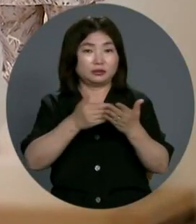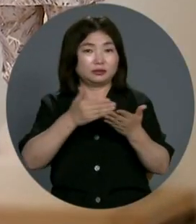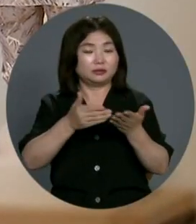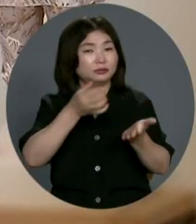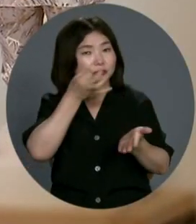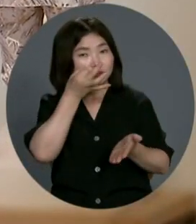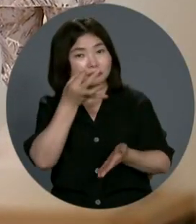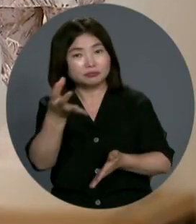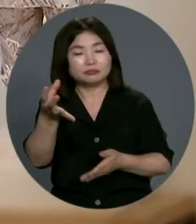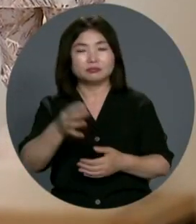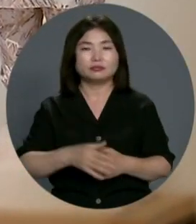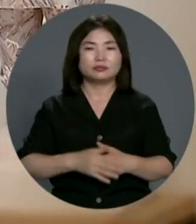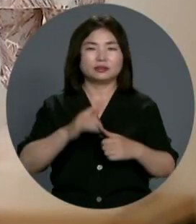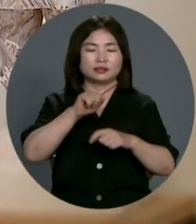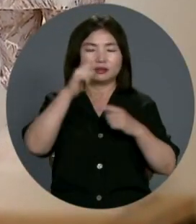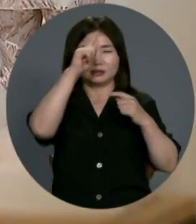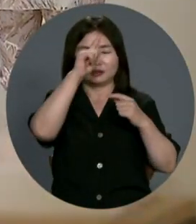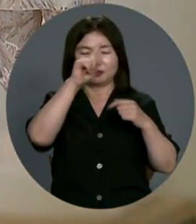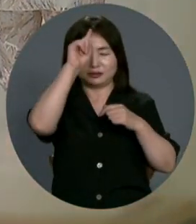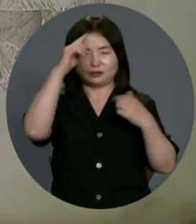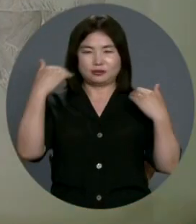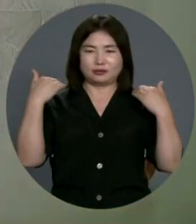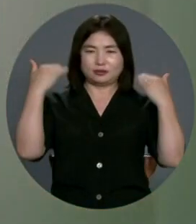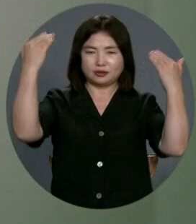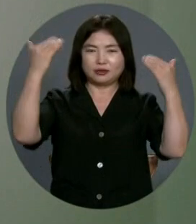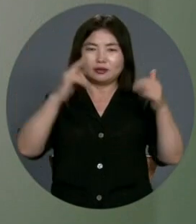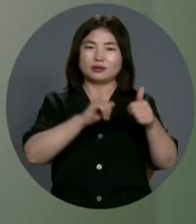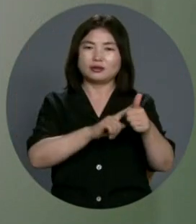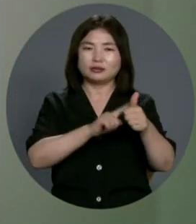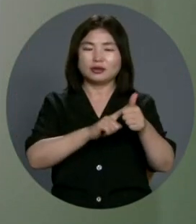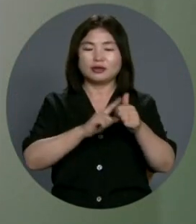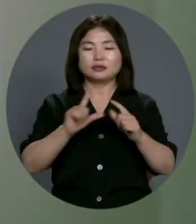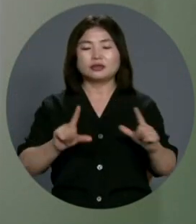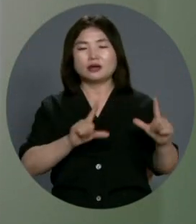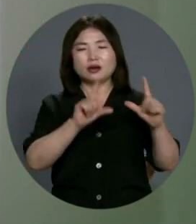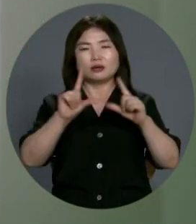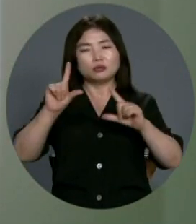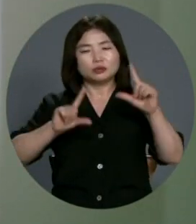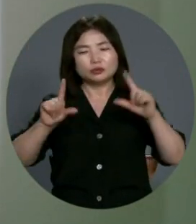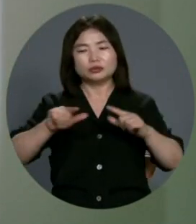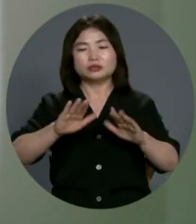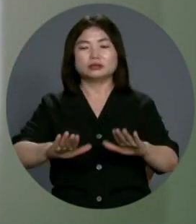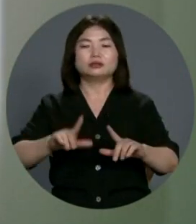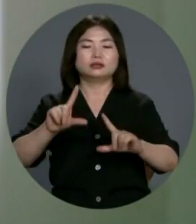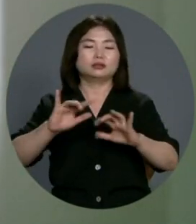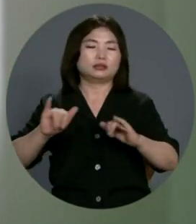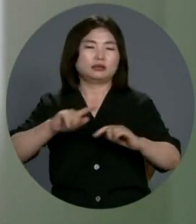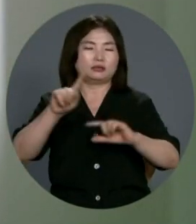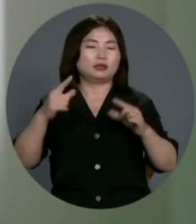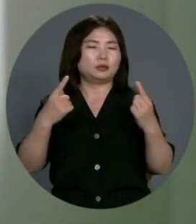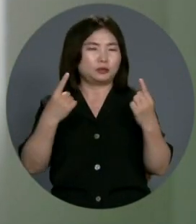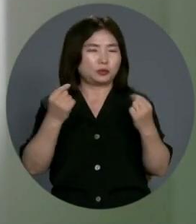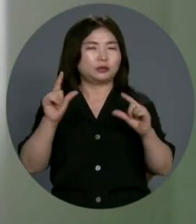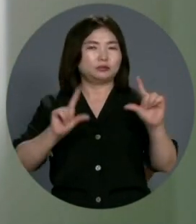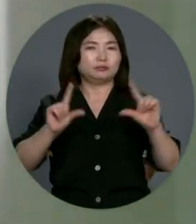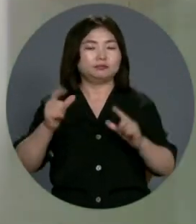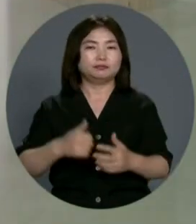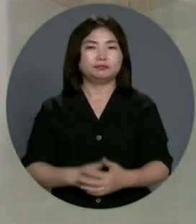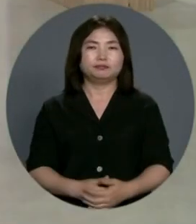있습니다. 키가 커버린 어린 왕자는 고달픈 일상을 살아가는 우리 현대인을 상징합니다.